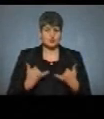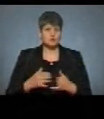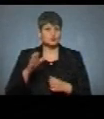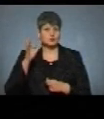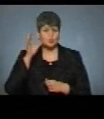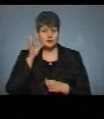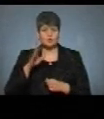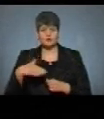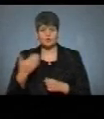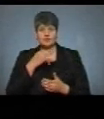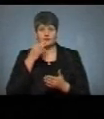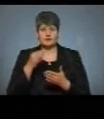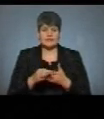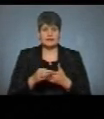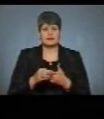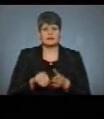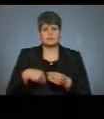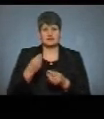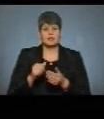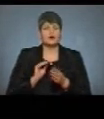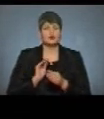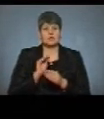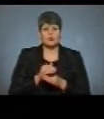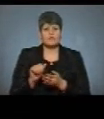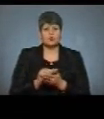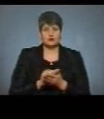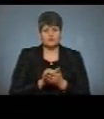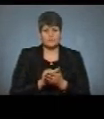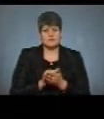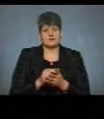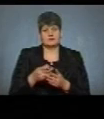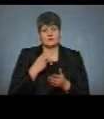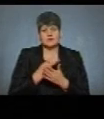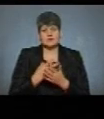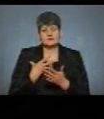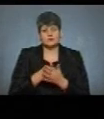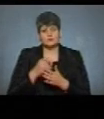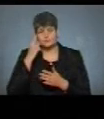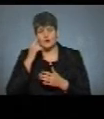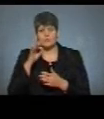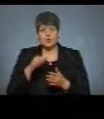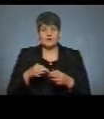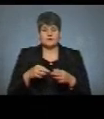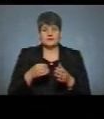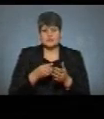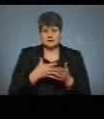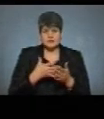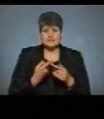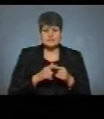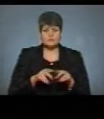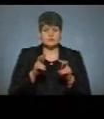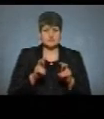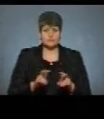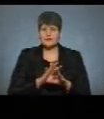заслуховували сторону відповідача, яка подавала додаткові документи для оправдання своєї позиції по тарифах. Що ж було? Це судове засідання по